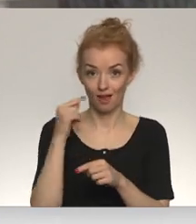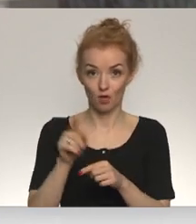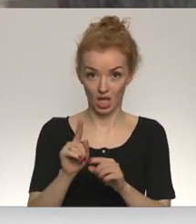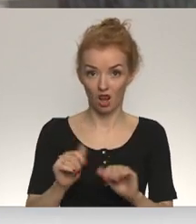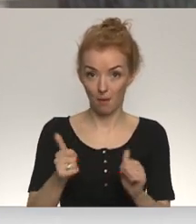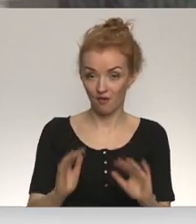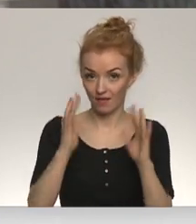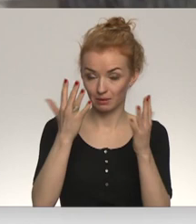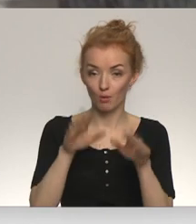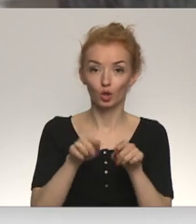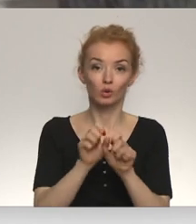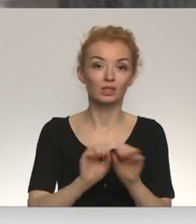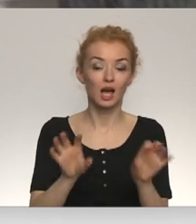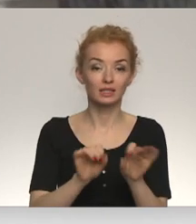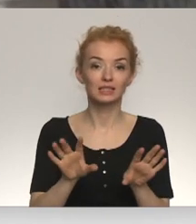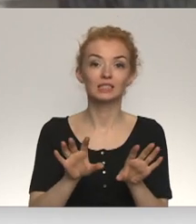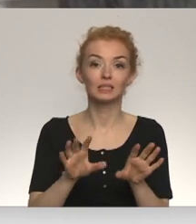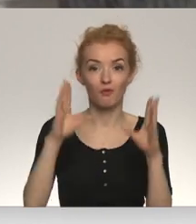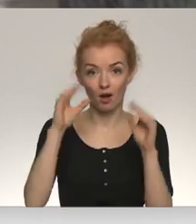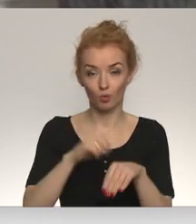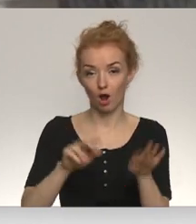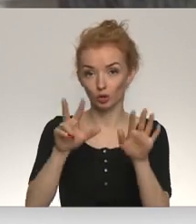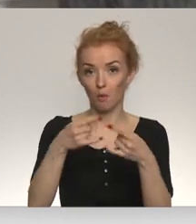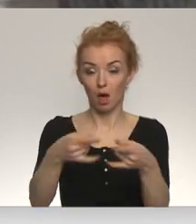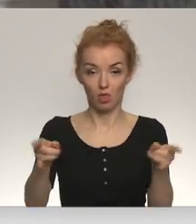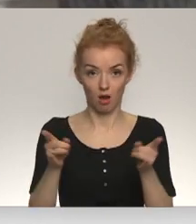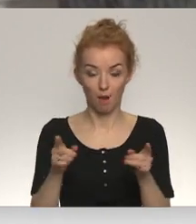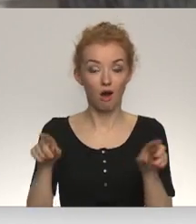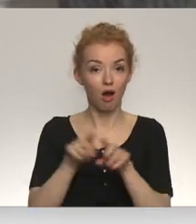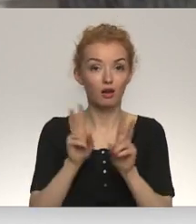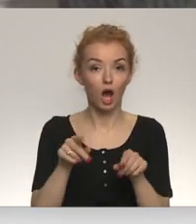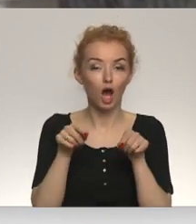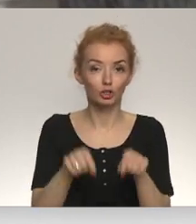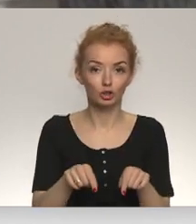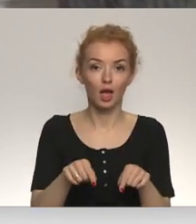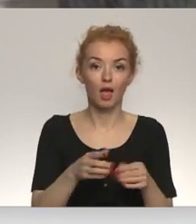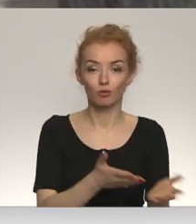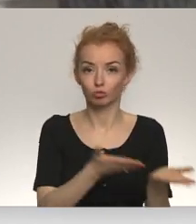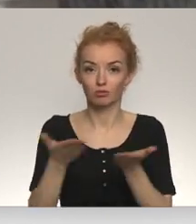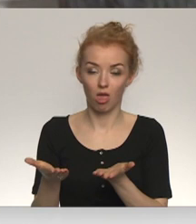Un par to vairāk stāstīsim raidījumā Panorāmu un arī par to, kā šeit Vašingtonā uzņēma